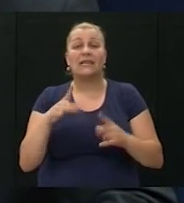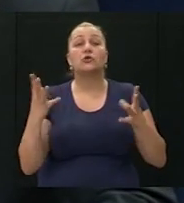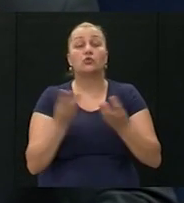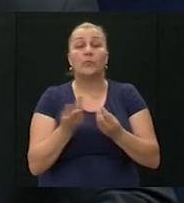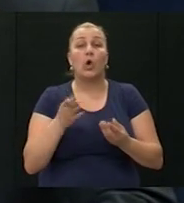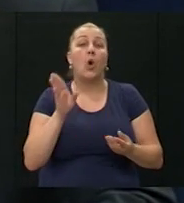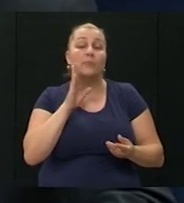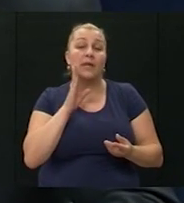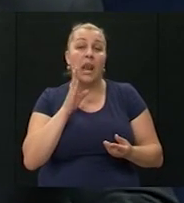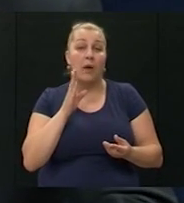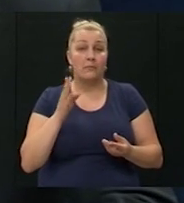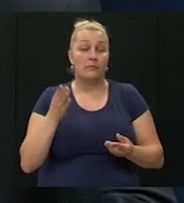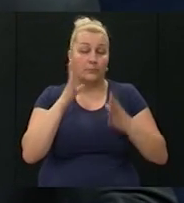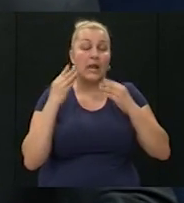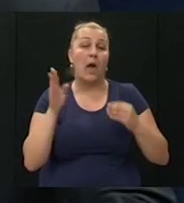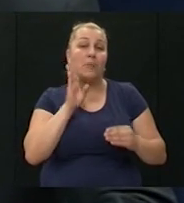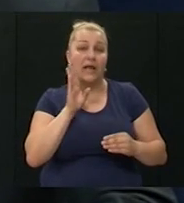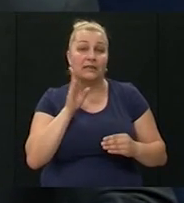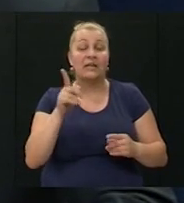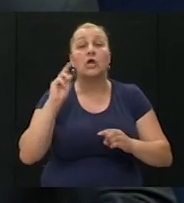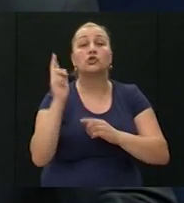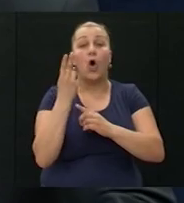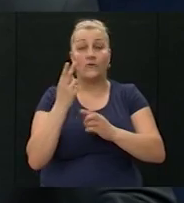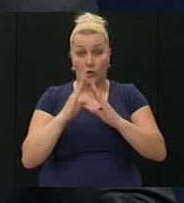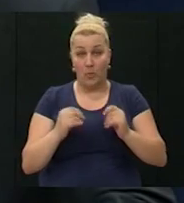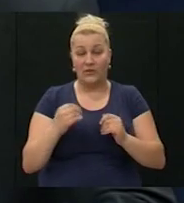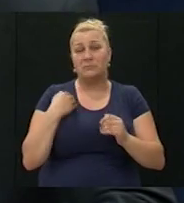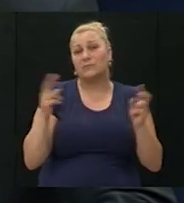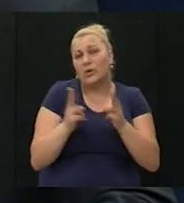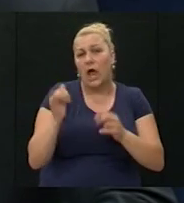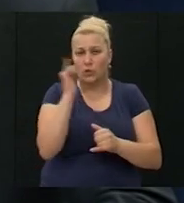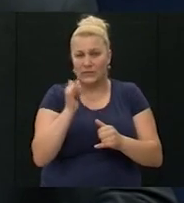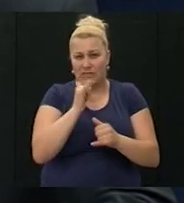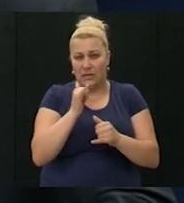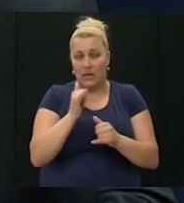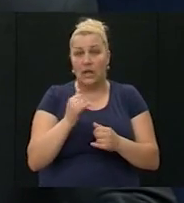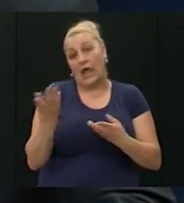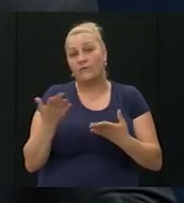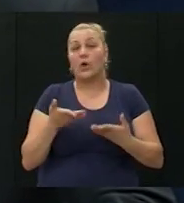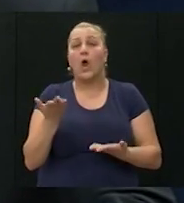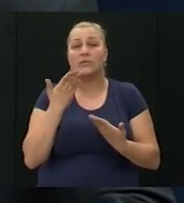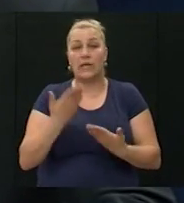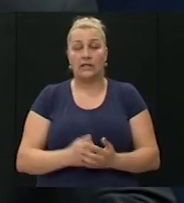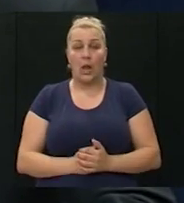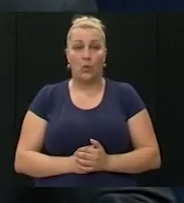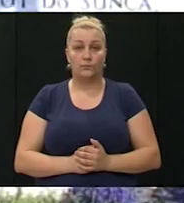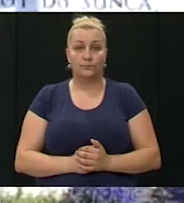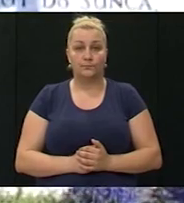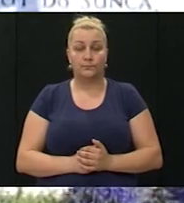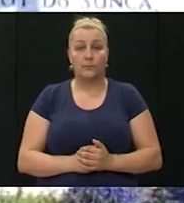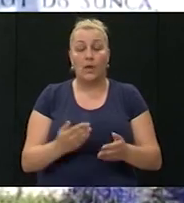Mila Matina zov domovine. Mi smo snimili nekoliko minuta kratkog priloga. Evo kako je to sve izgledalo.